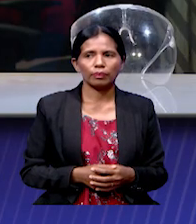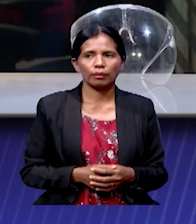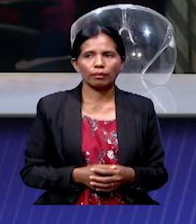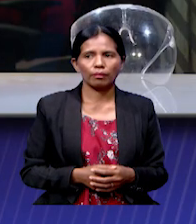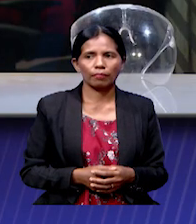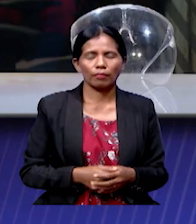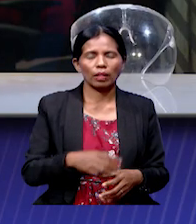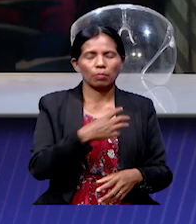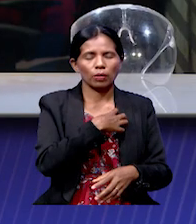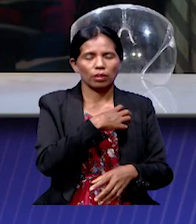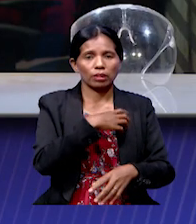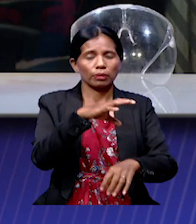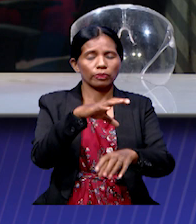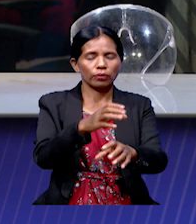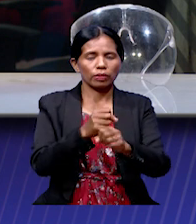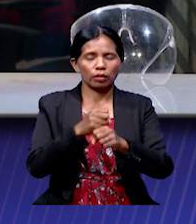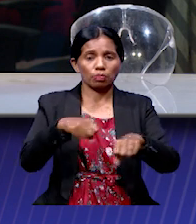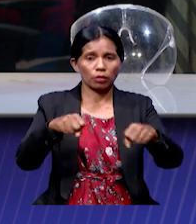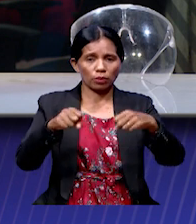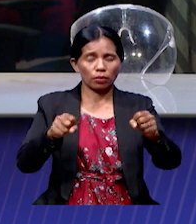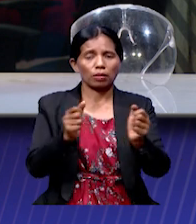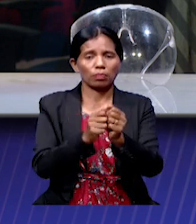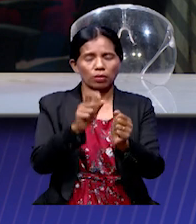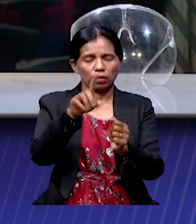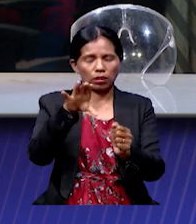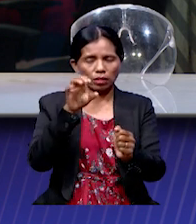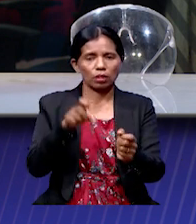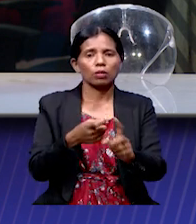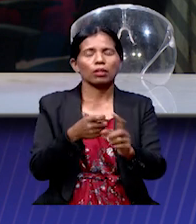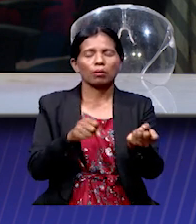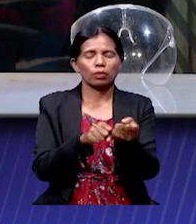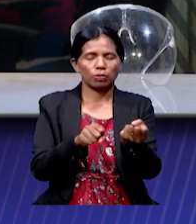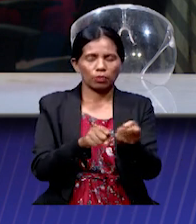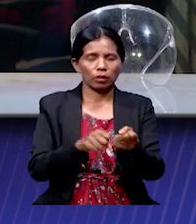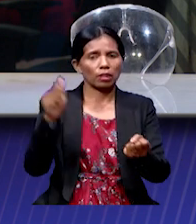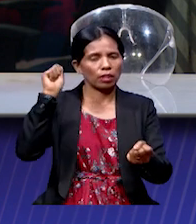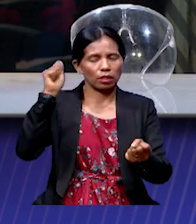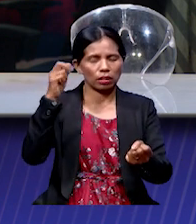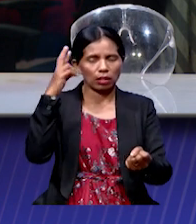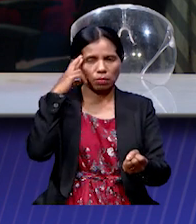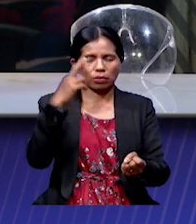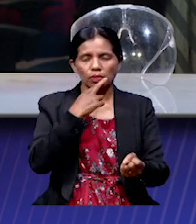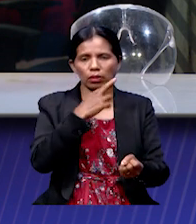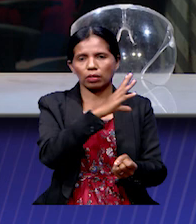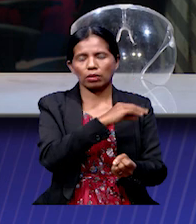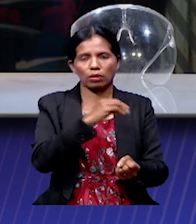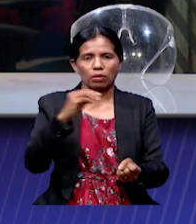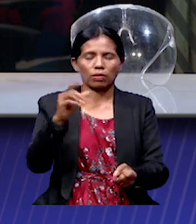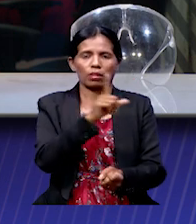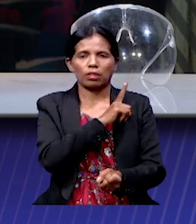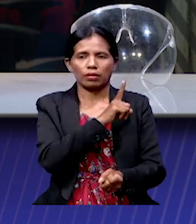Spinelli prende motorizada atusida racing, Rusi apoiante candidato presidente Republika Zera Musorta, Holleran